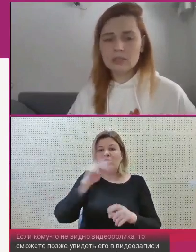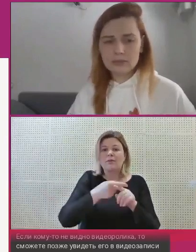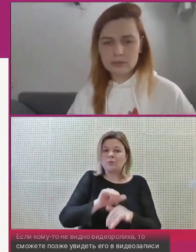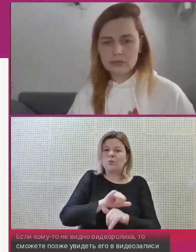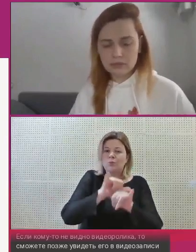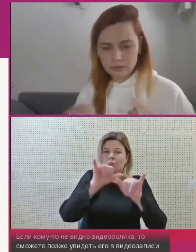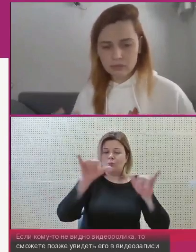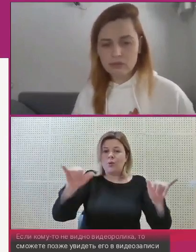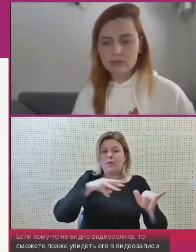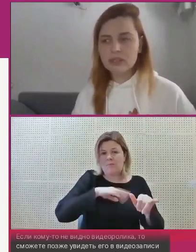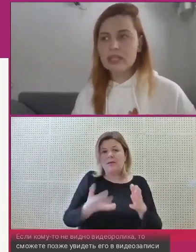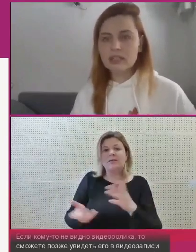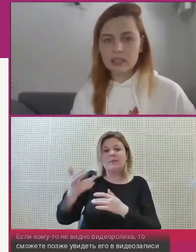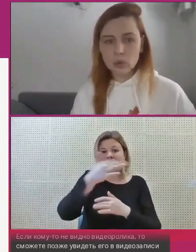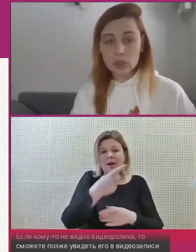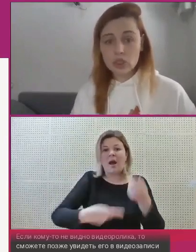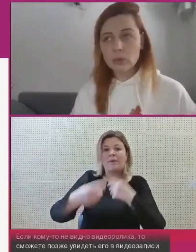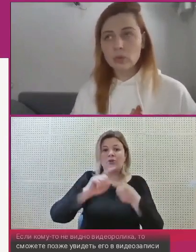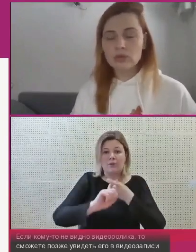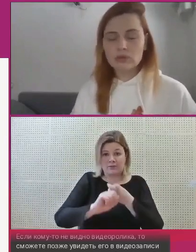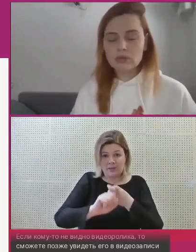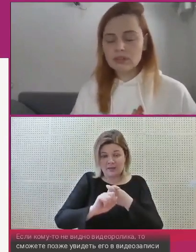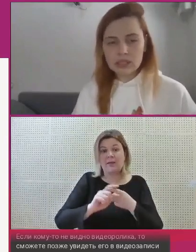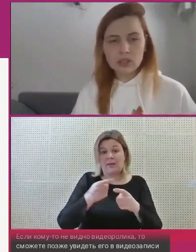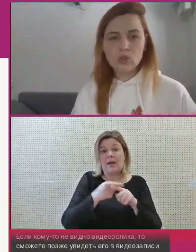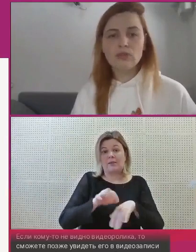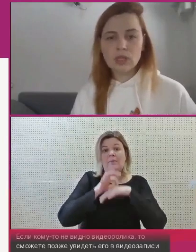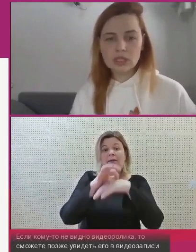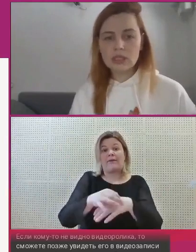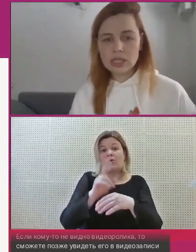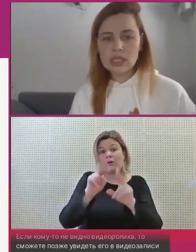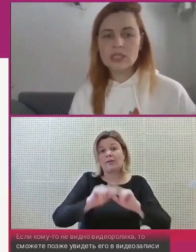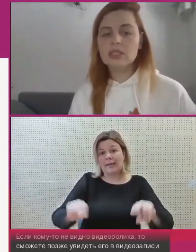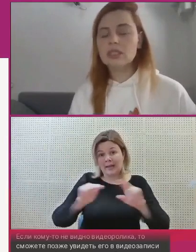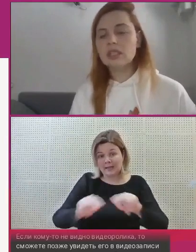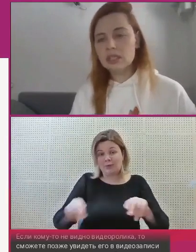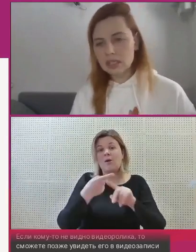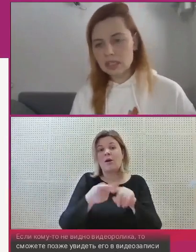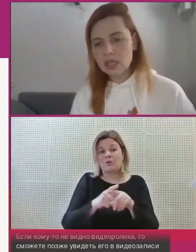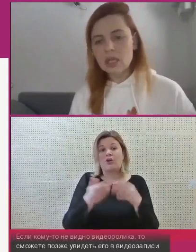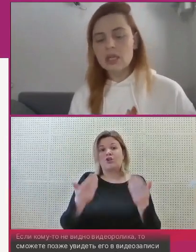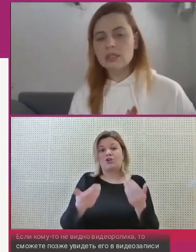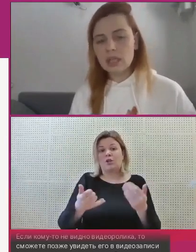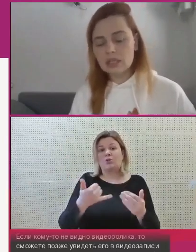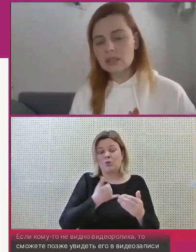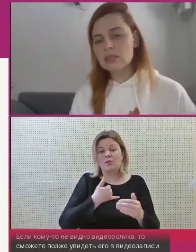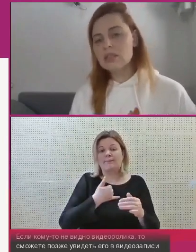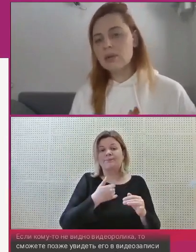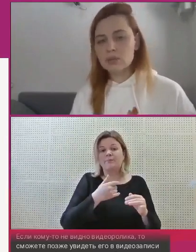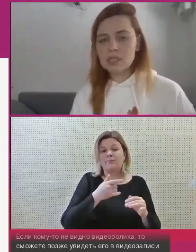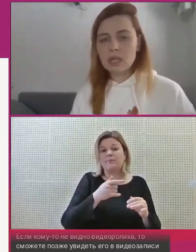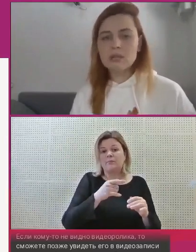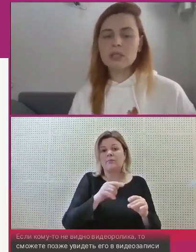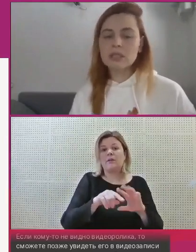это вылилось в тренинги, которые сейчас проходят 12 часов у нас, они длятся, разделены на 3 дня